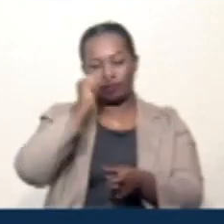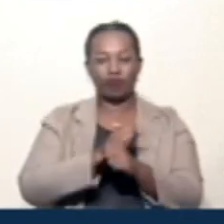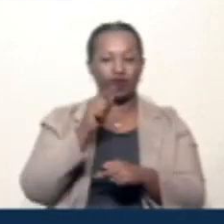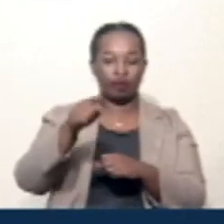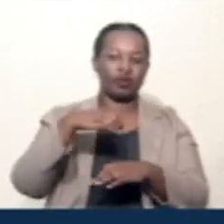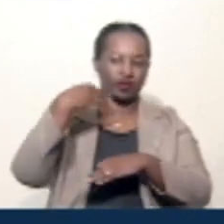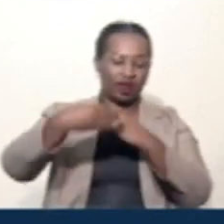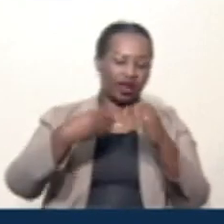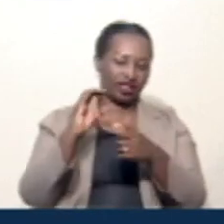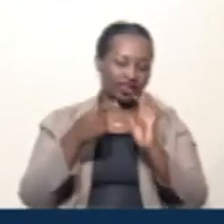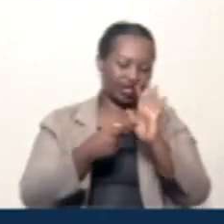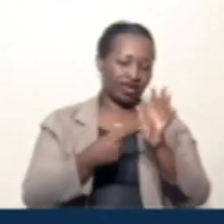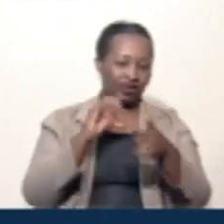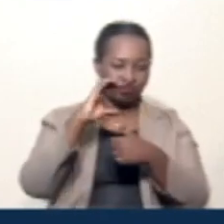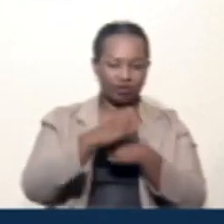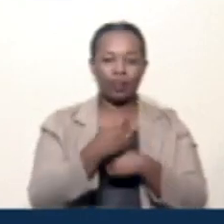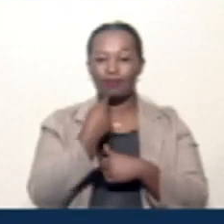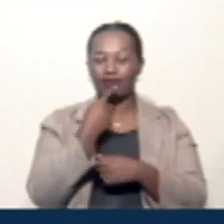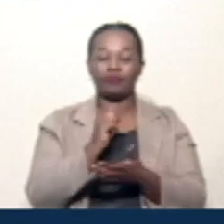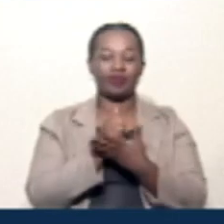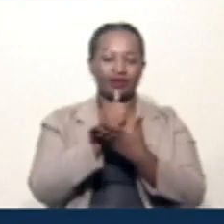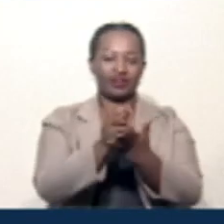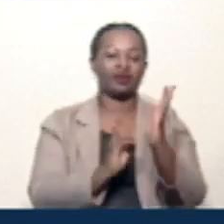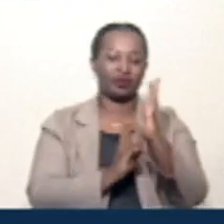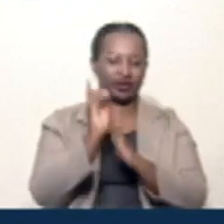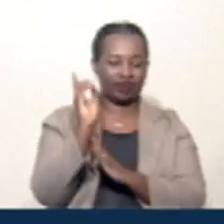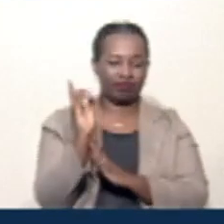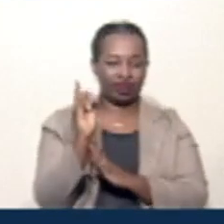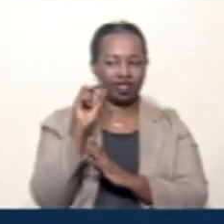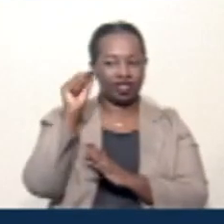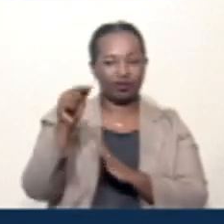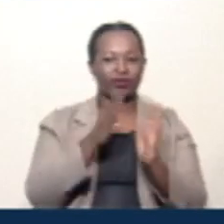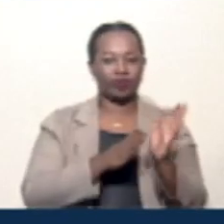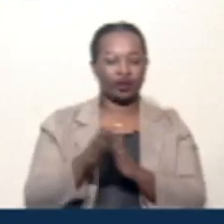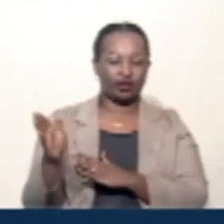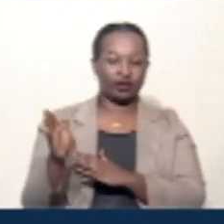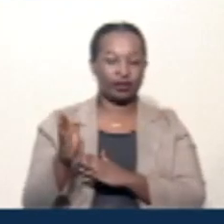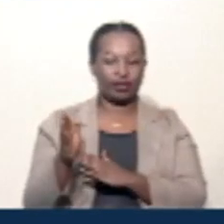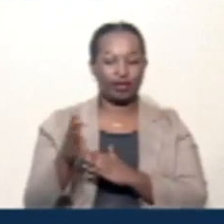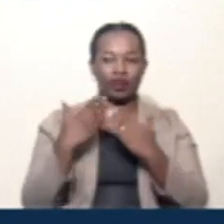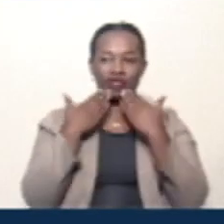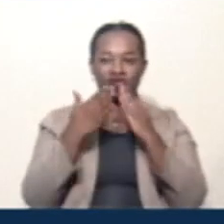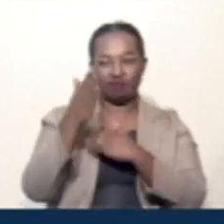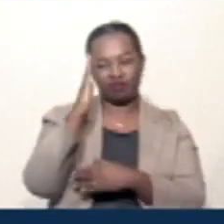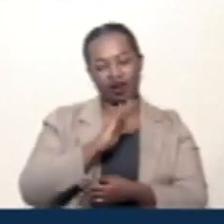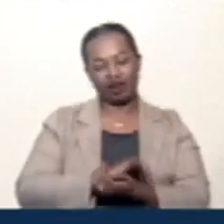nganda ndangamuco bavuga ko zafashije mu kwiteza imbere. Nibyo twateguriwe na Nshimiyimana